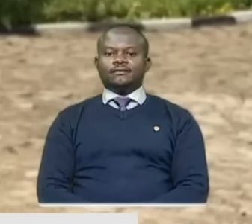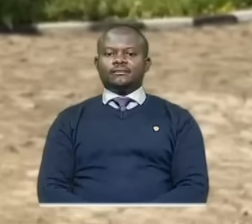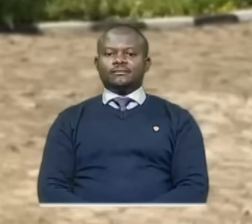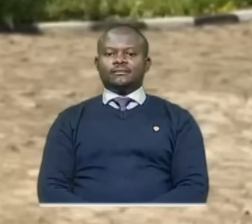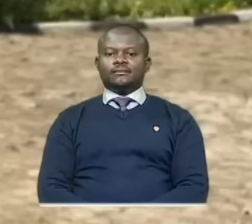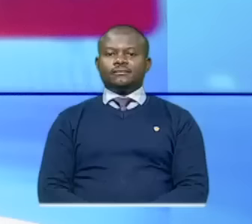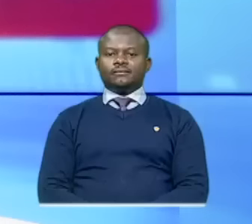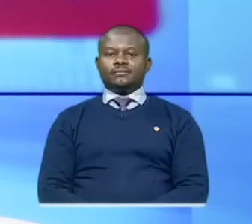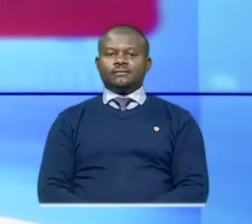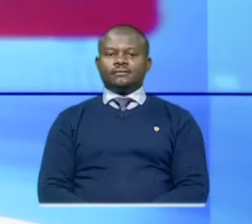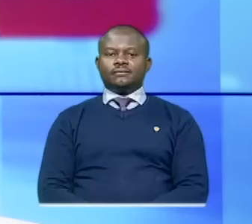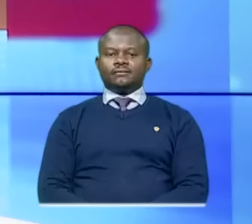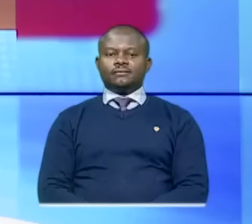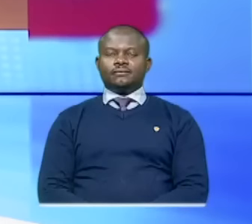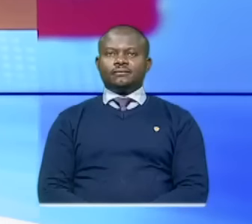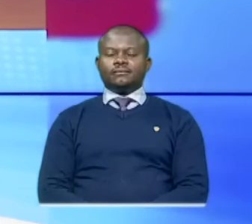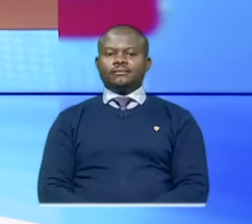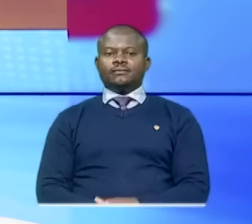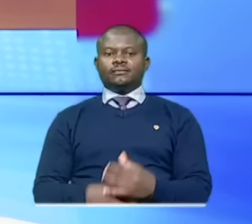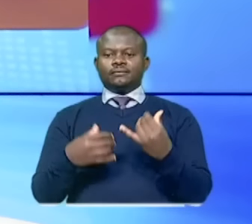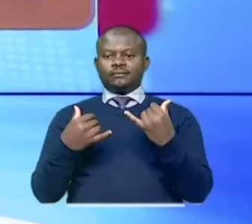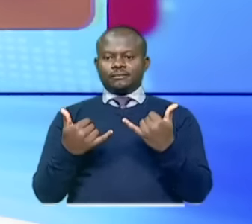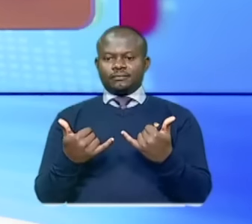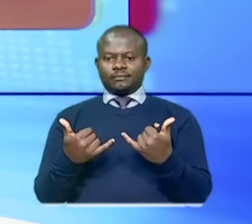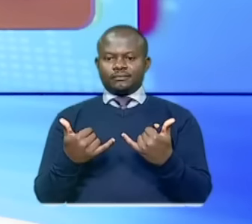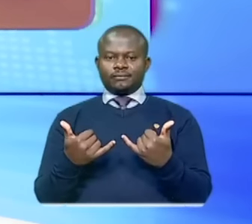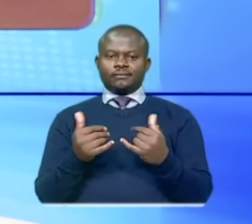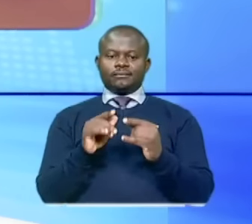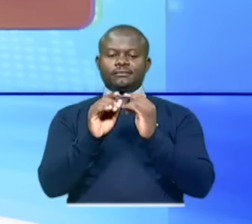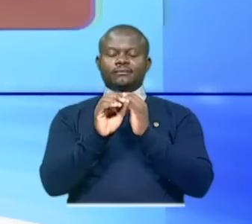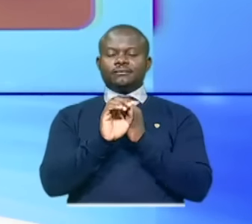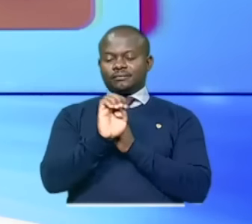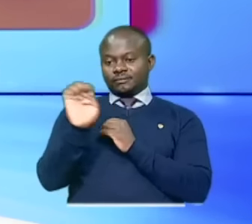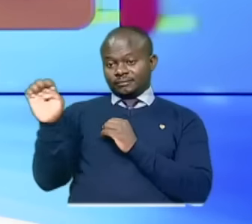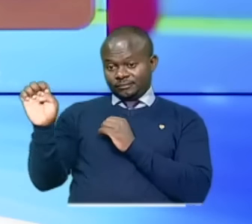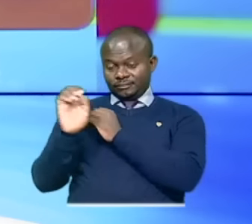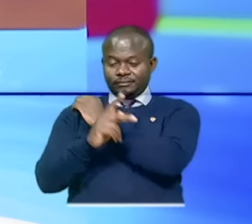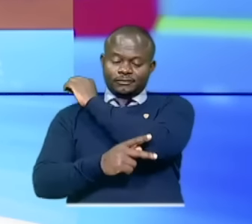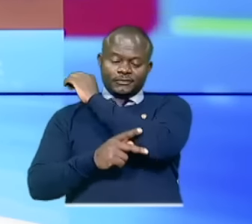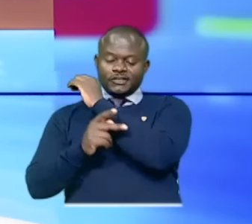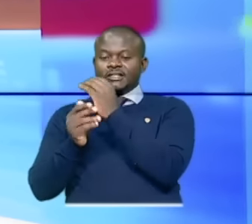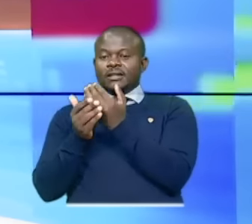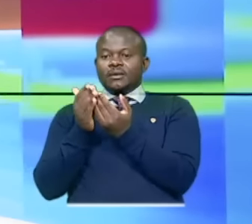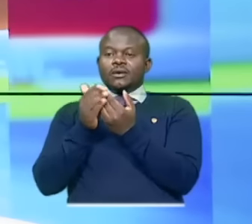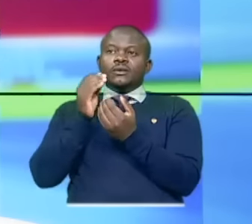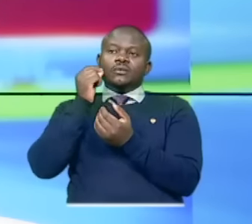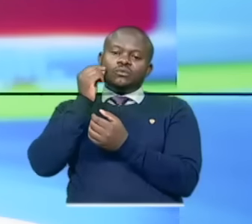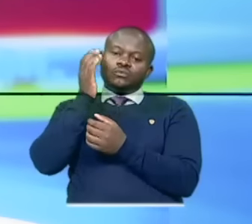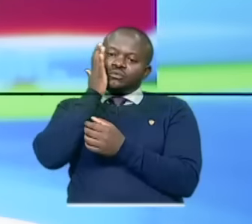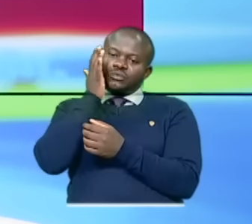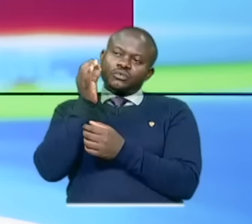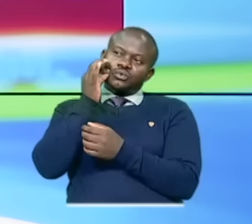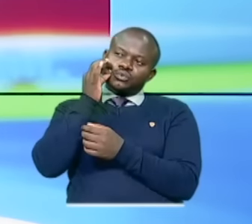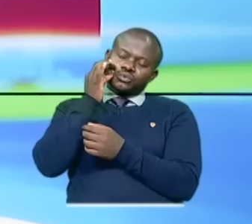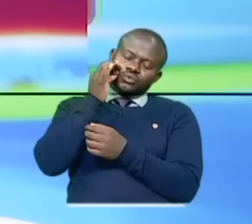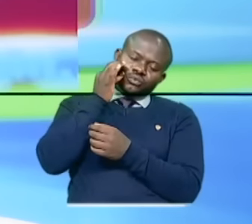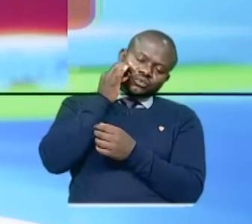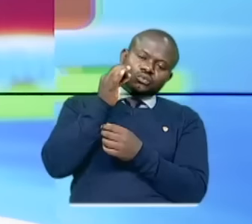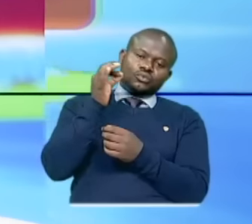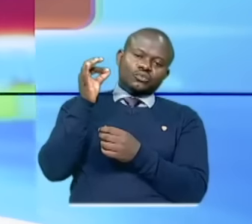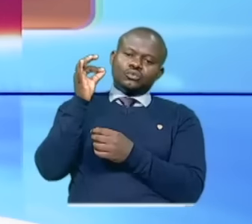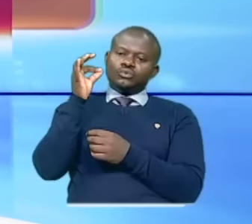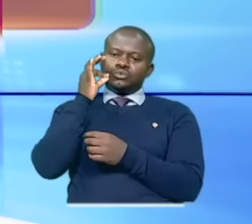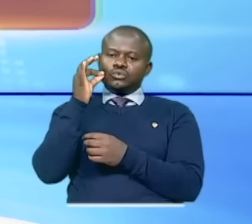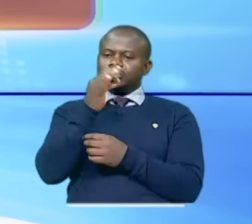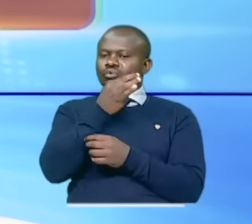ka Burera. Tuve mu karere ka Burera tujye mu burasirazuba hari aborozi b'inzuki bo mu karere ka Nyagatare bo bishimira ko kuva